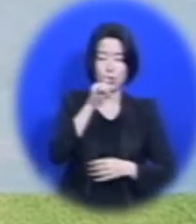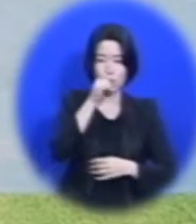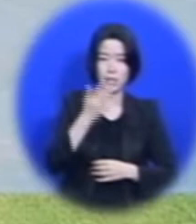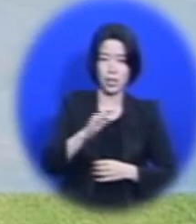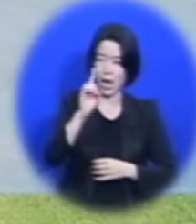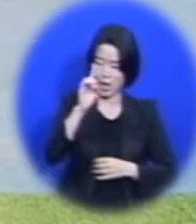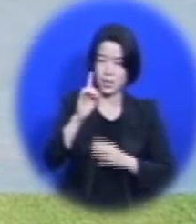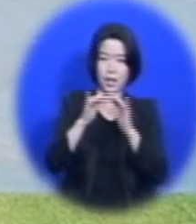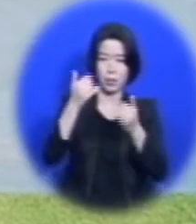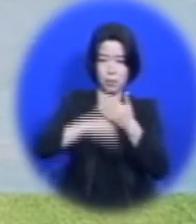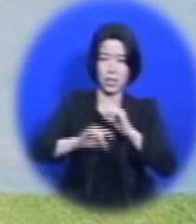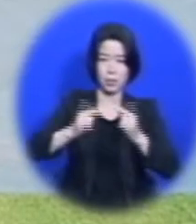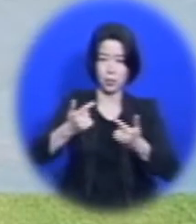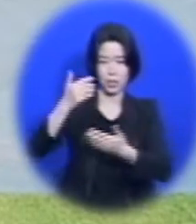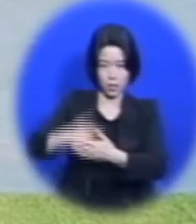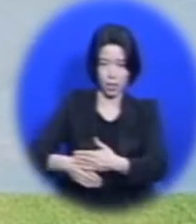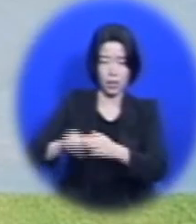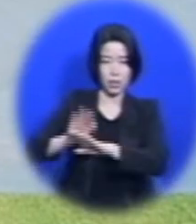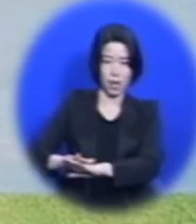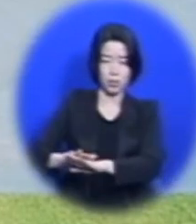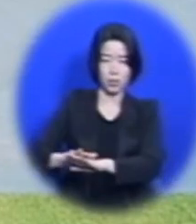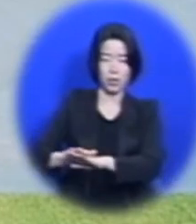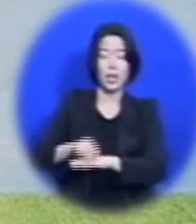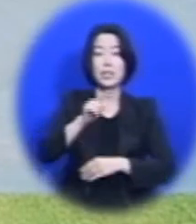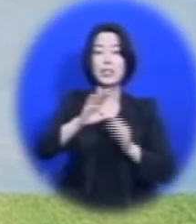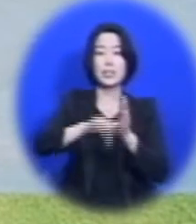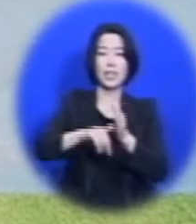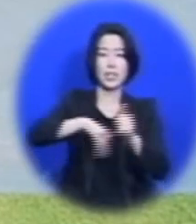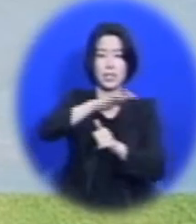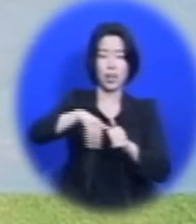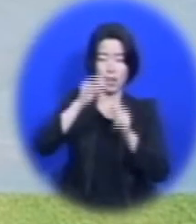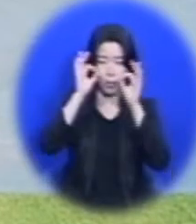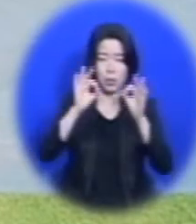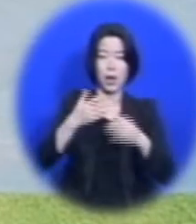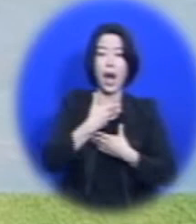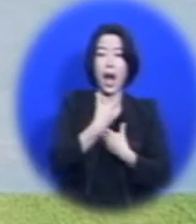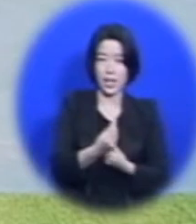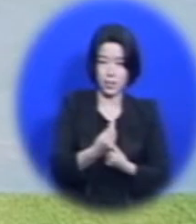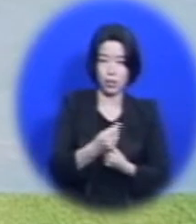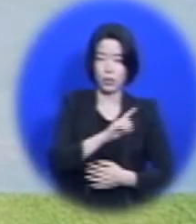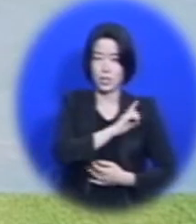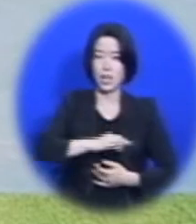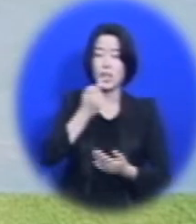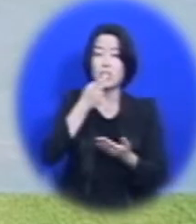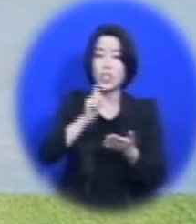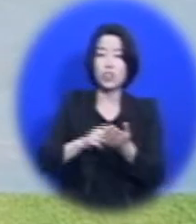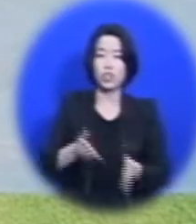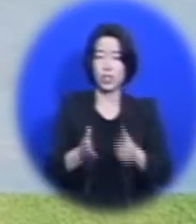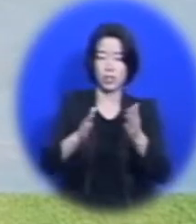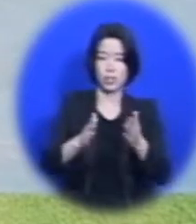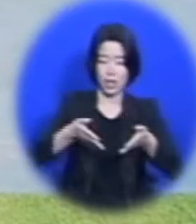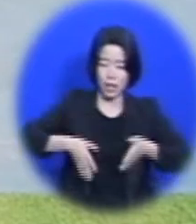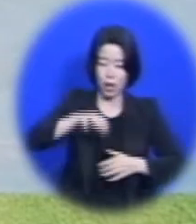남으라고 응답을 받았다는. 그때 당시의 상황에 보면은 안전하고 가장 쉬운 길은